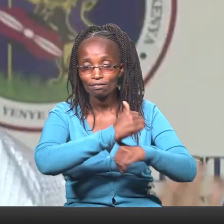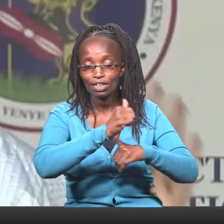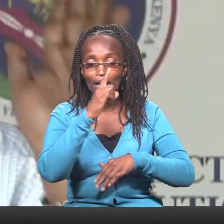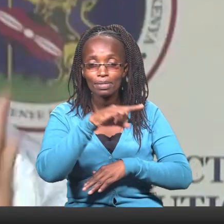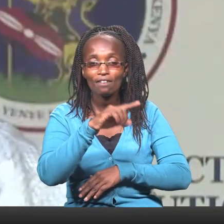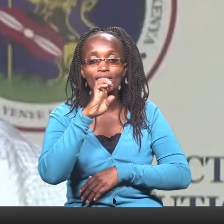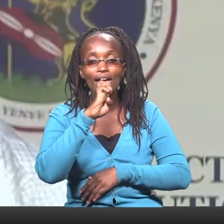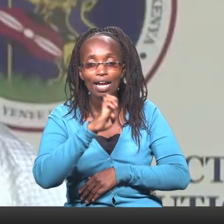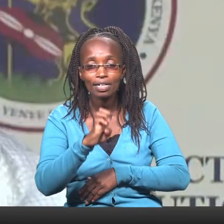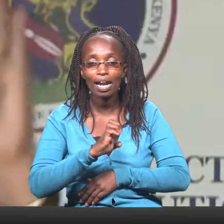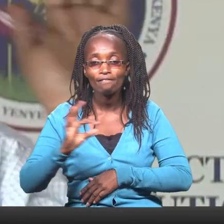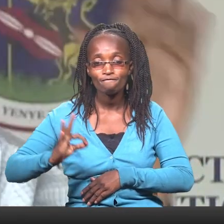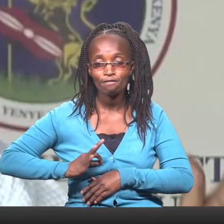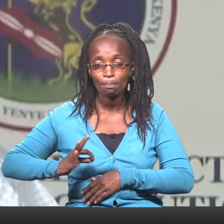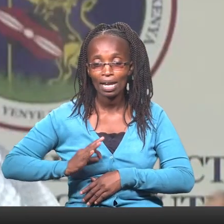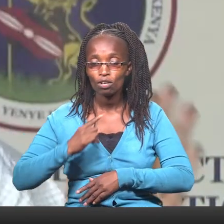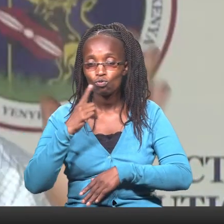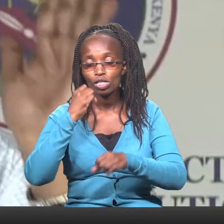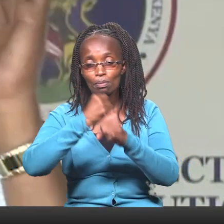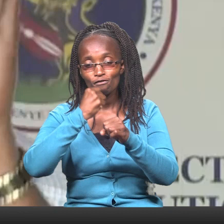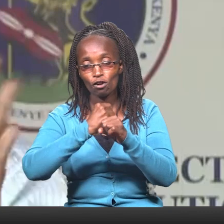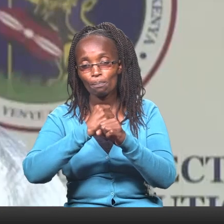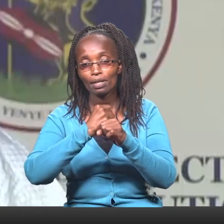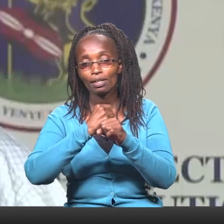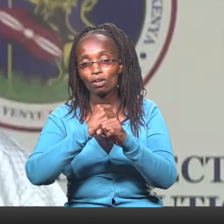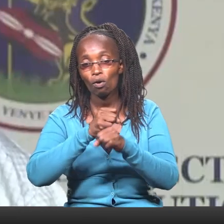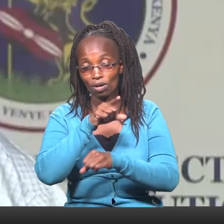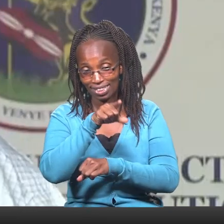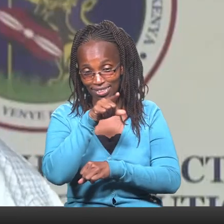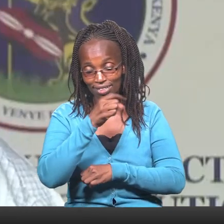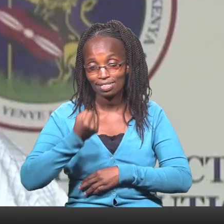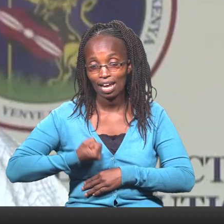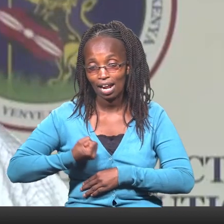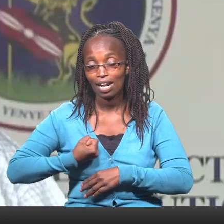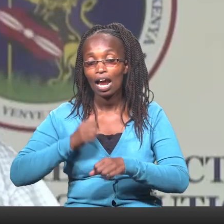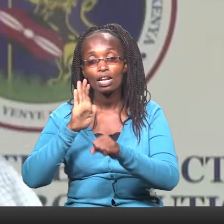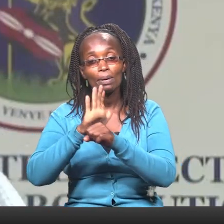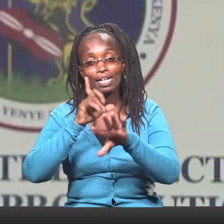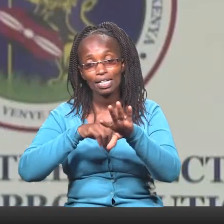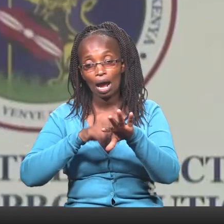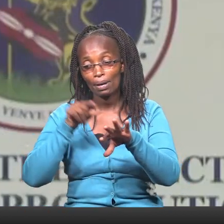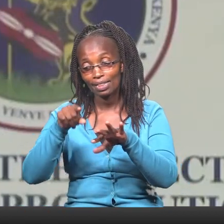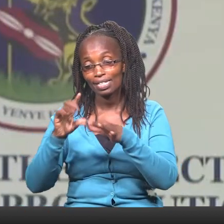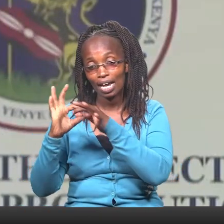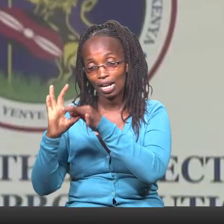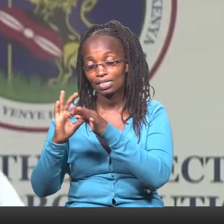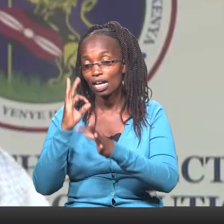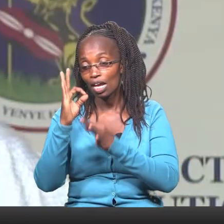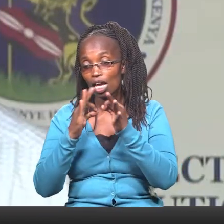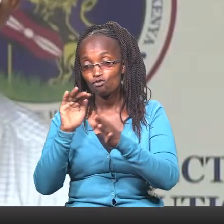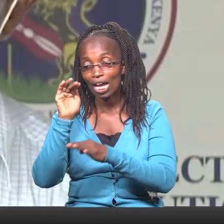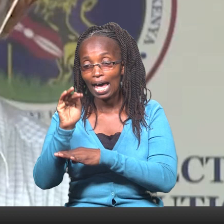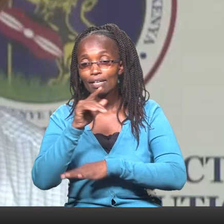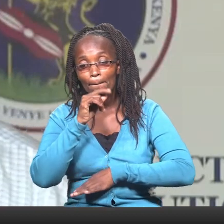elderly female who is doing it on these girls. Many times in this culture, if you are to ask